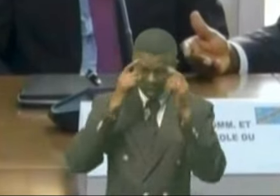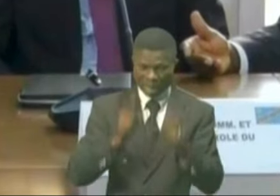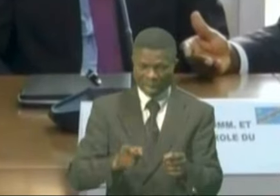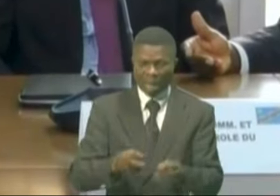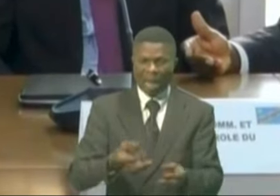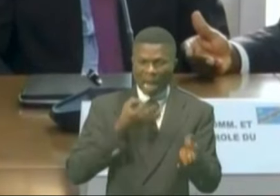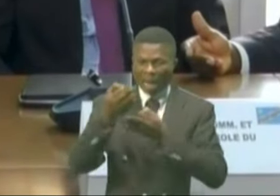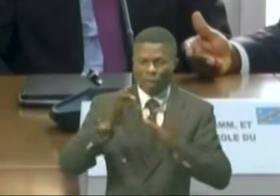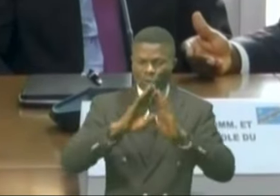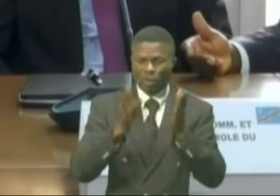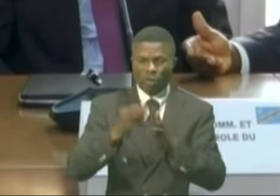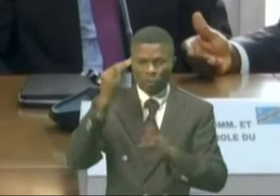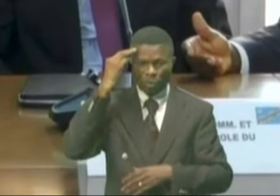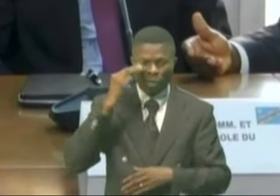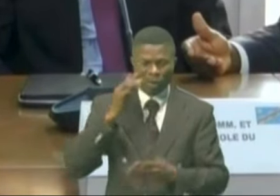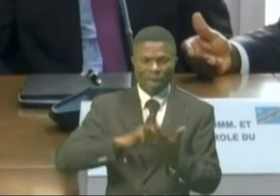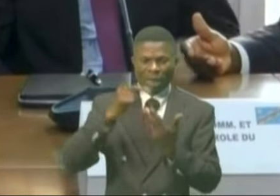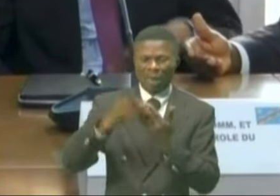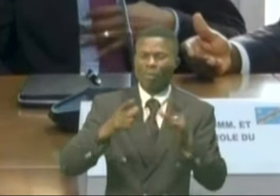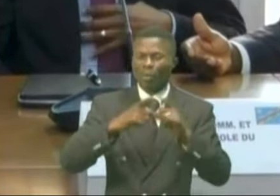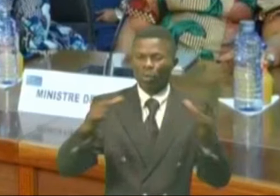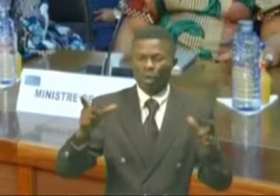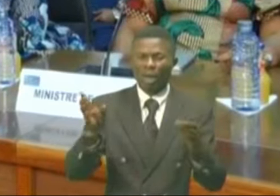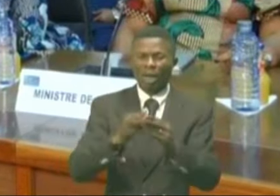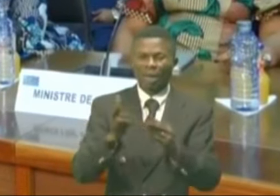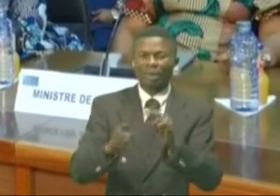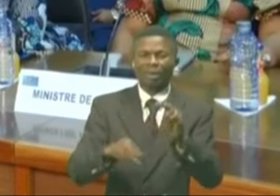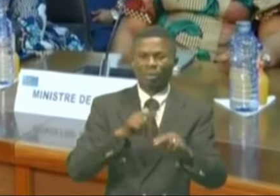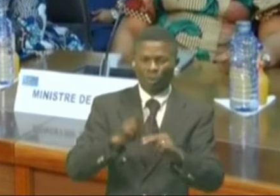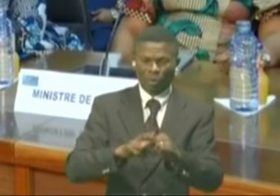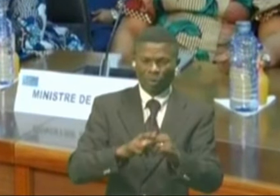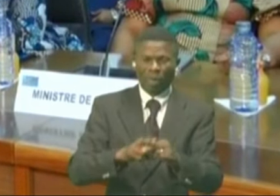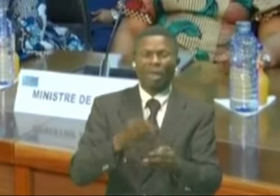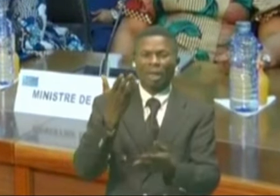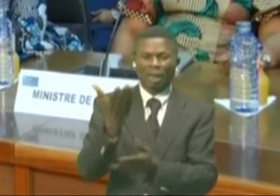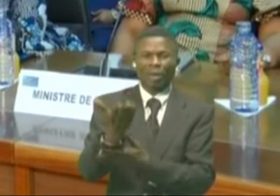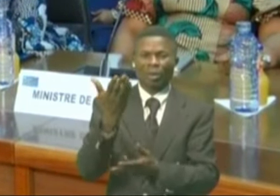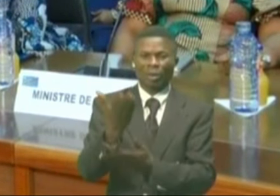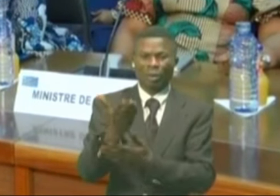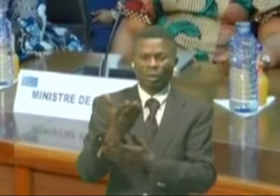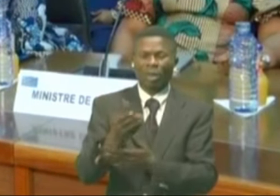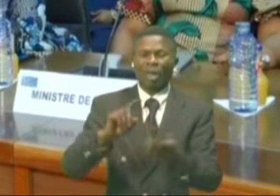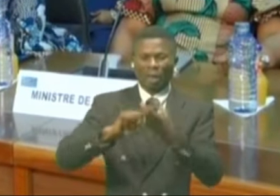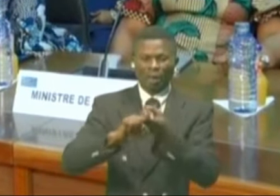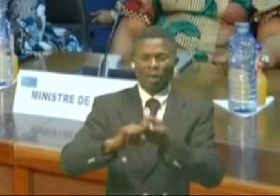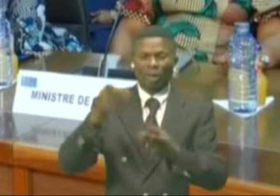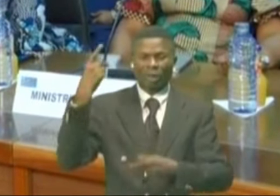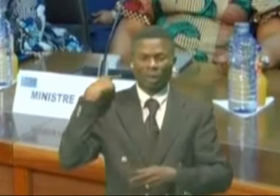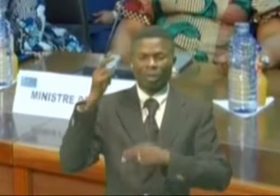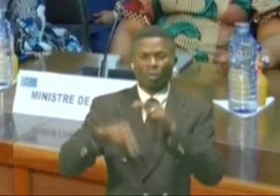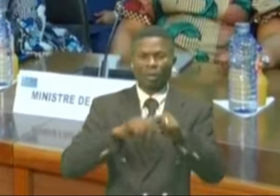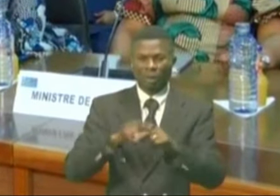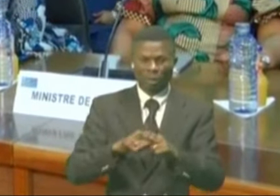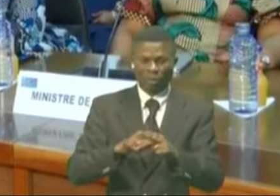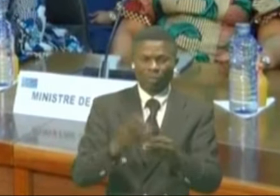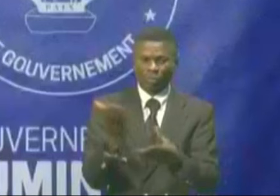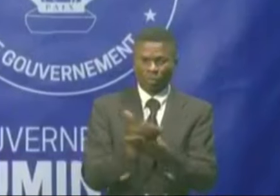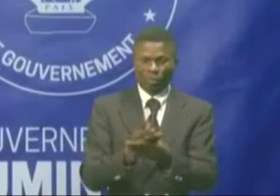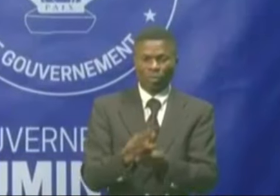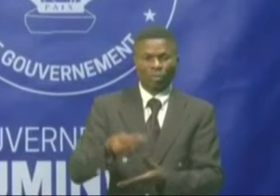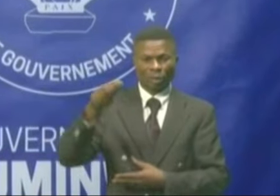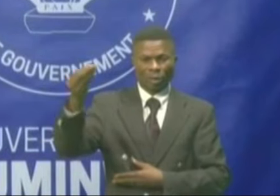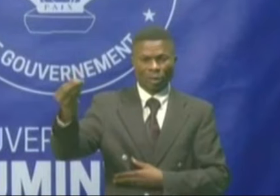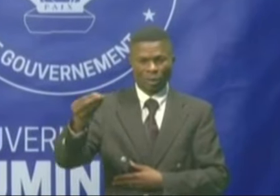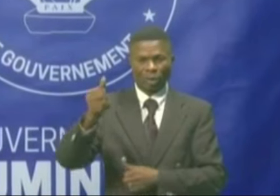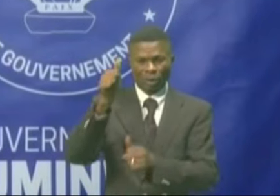ministres pas avant le grand oral de l'Assemblée nationale où elle va solliciter la confiance des députés. Il y a une copie qui sera transmise à